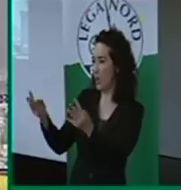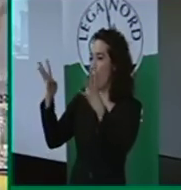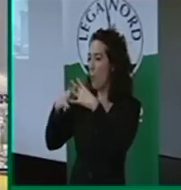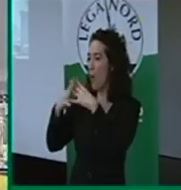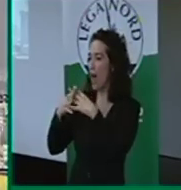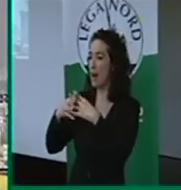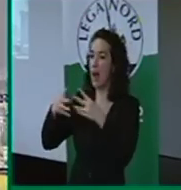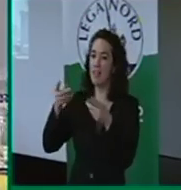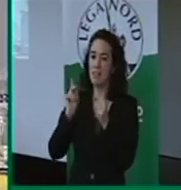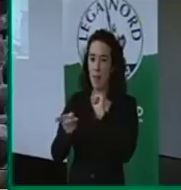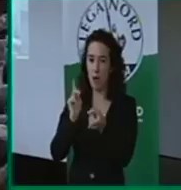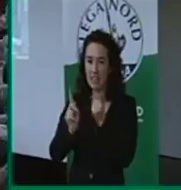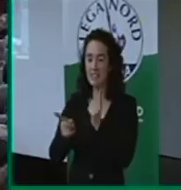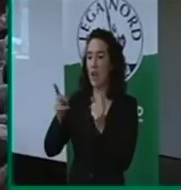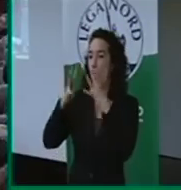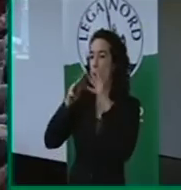la